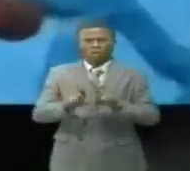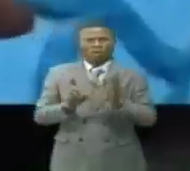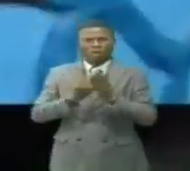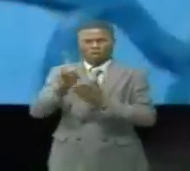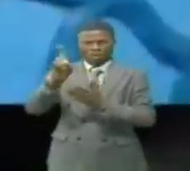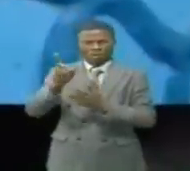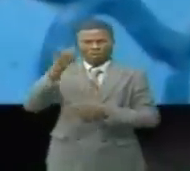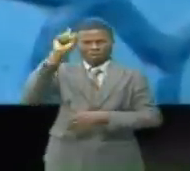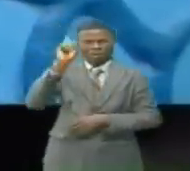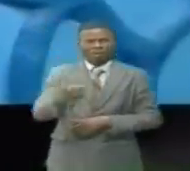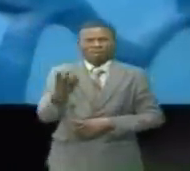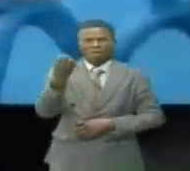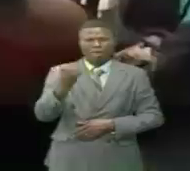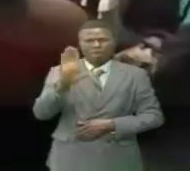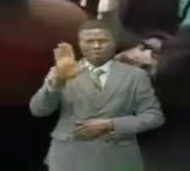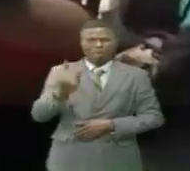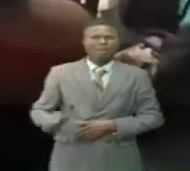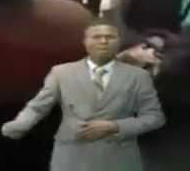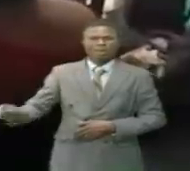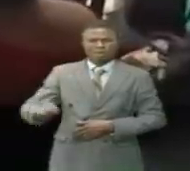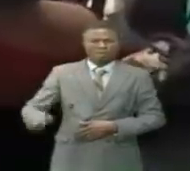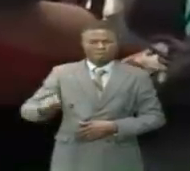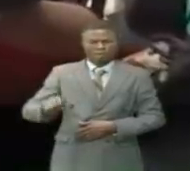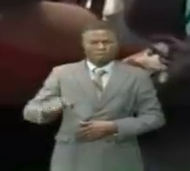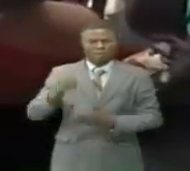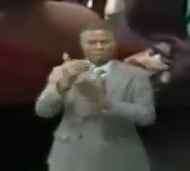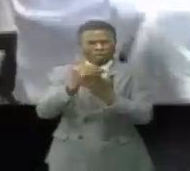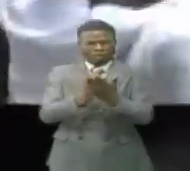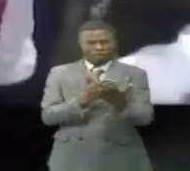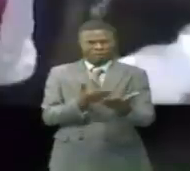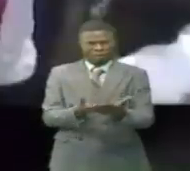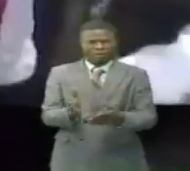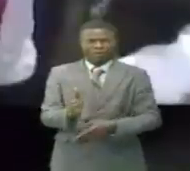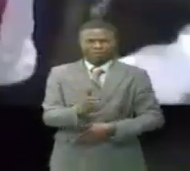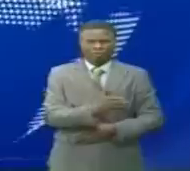de 145 territoires, pour ne citer que celles-là.